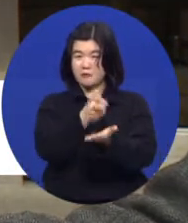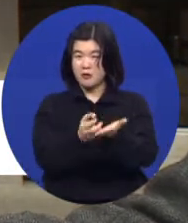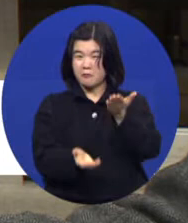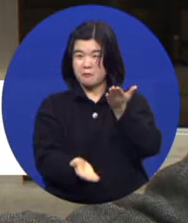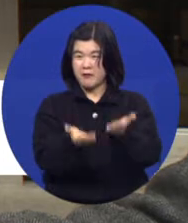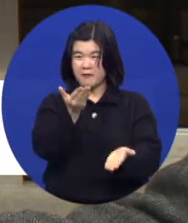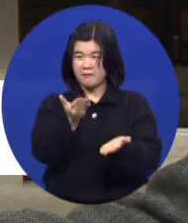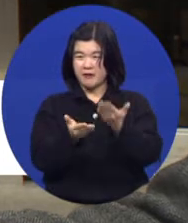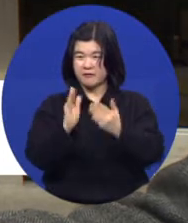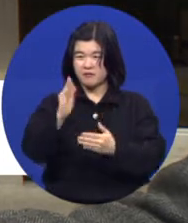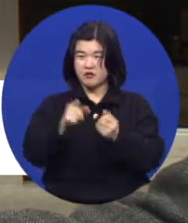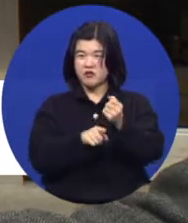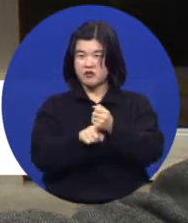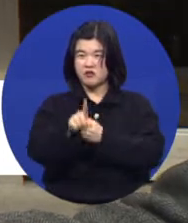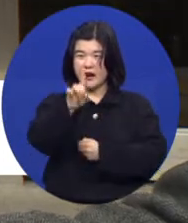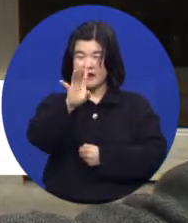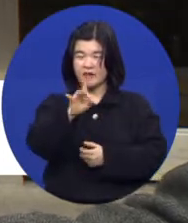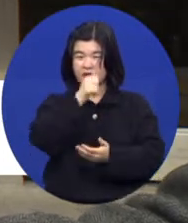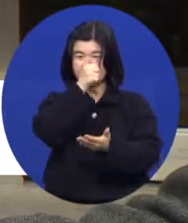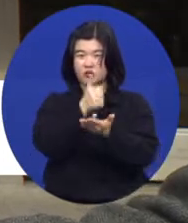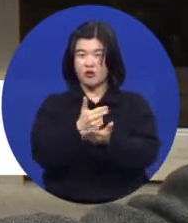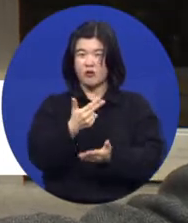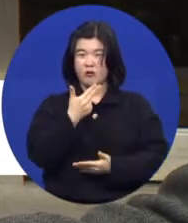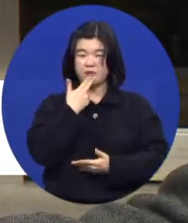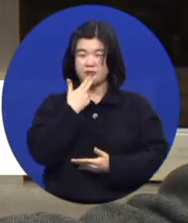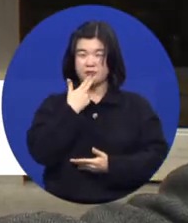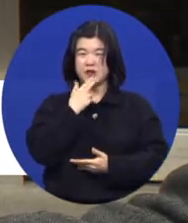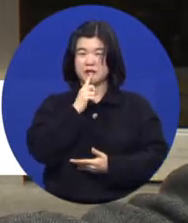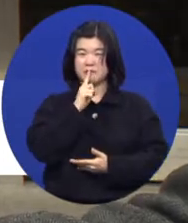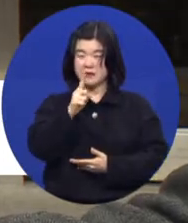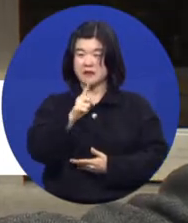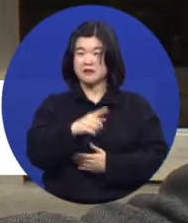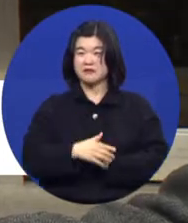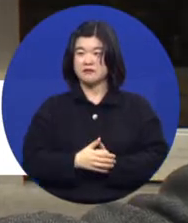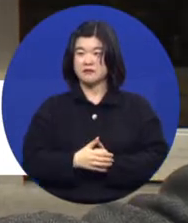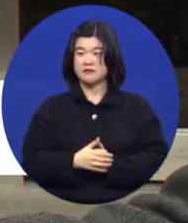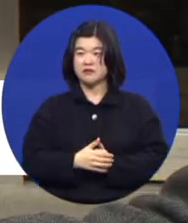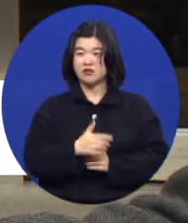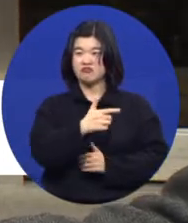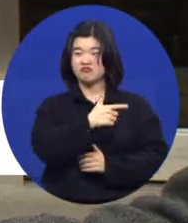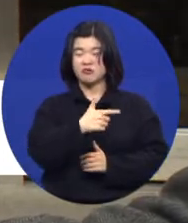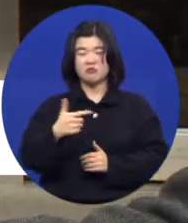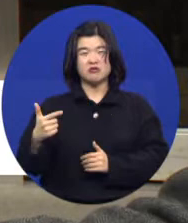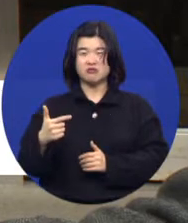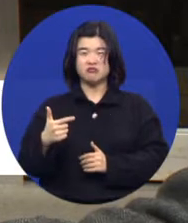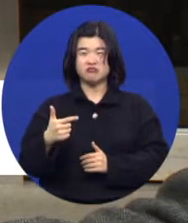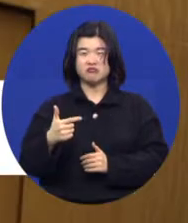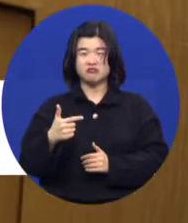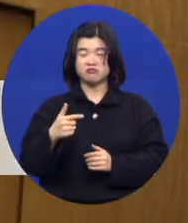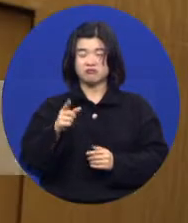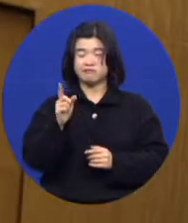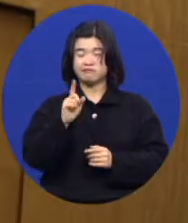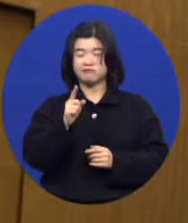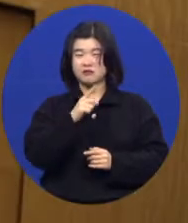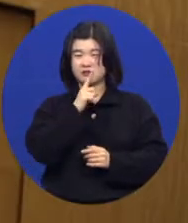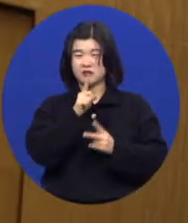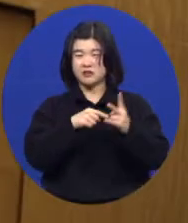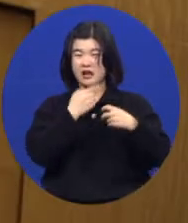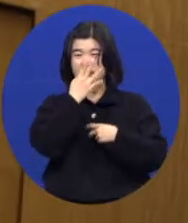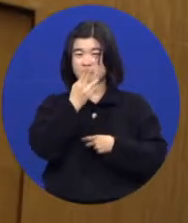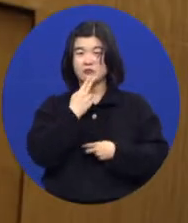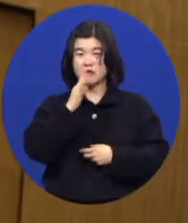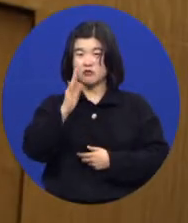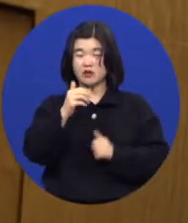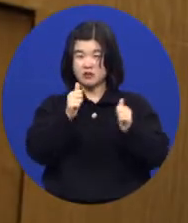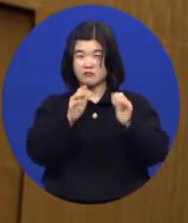법률적인 판단이 되는 이유만으로 무죄 선고를 받은 것에 대해서는 너무 통한스러운 일입니다. 검찰은